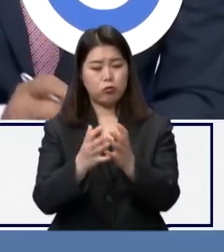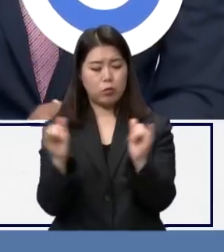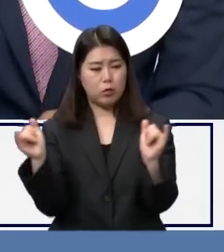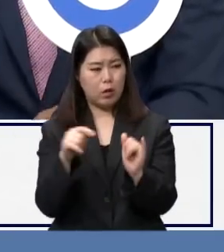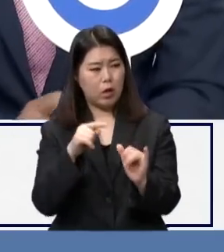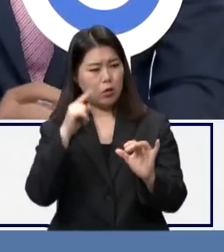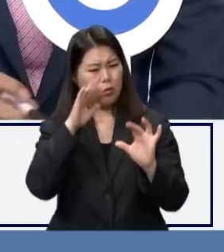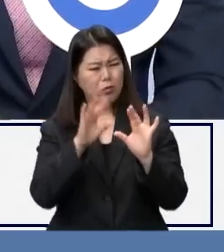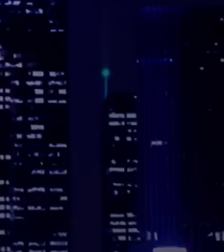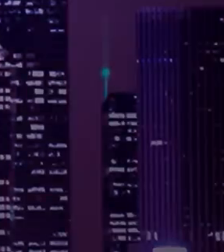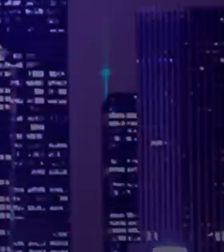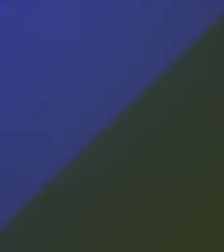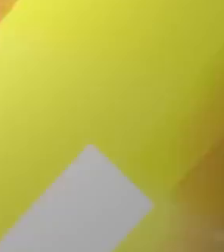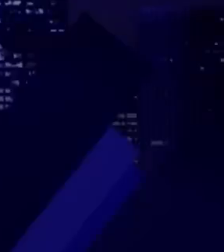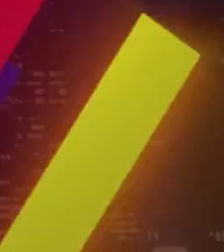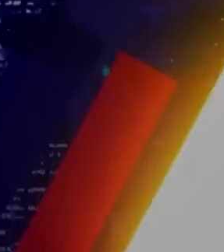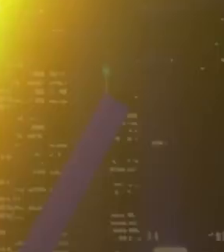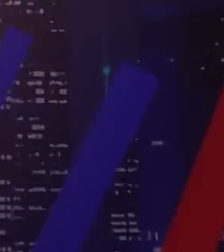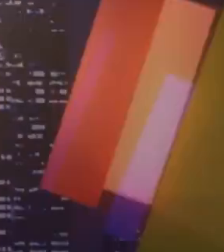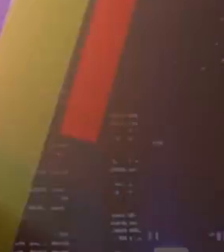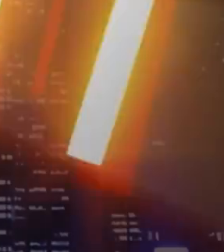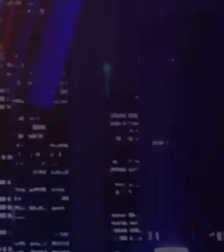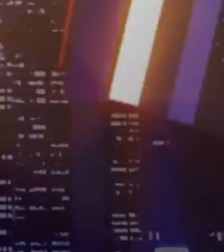수 없다 오늘 그런 생각이 좀 듭니다